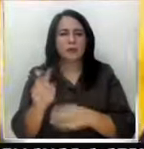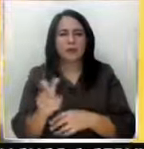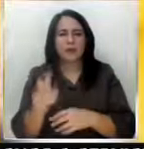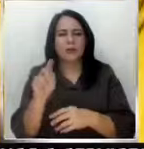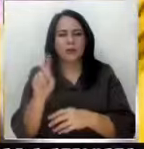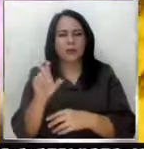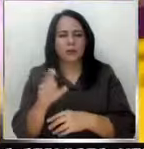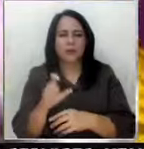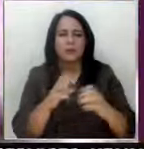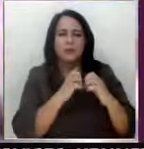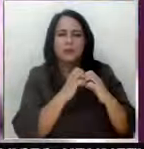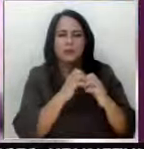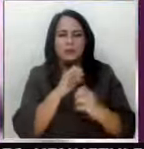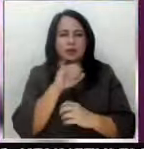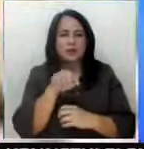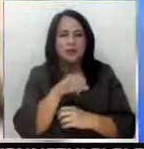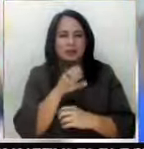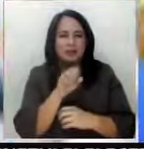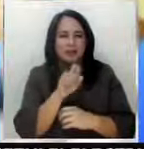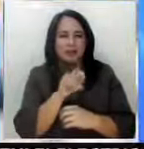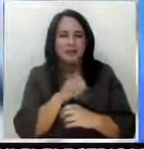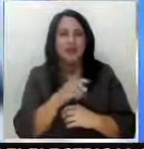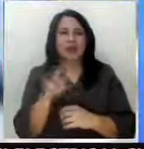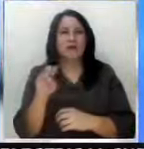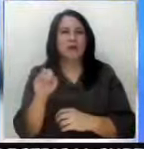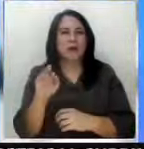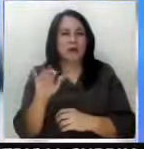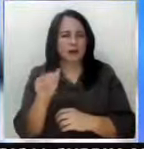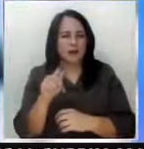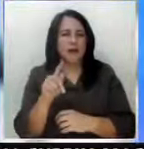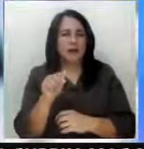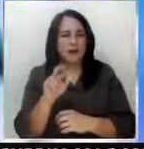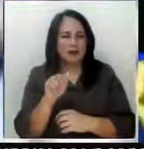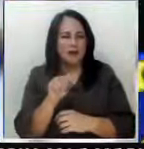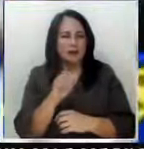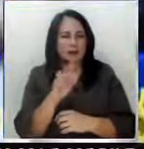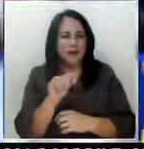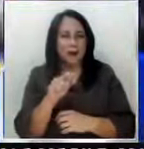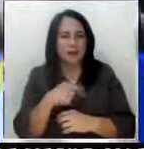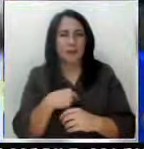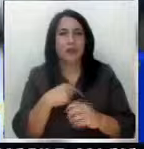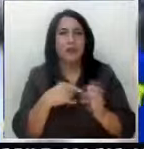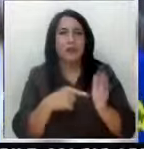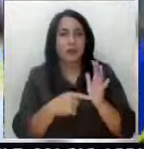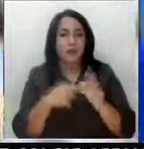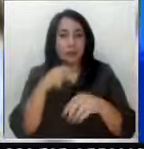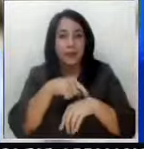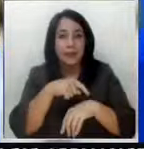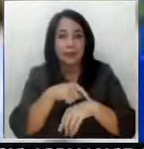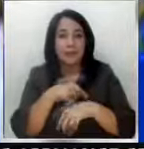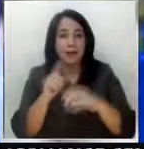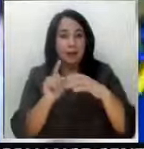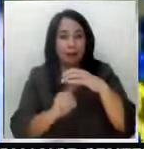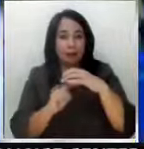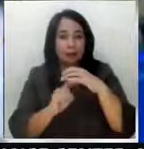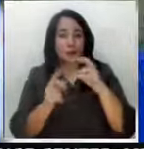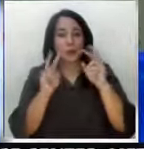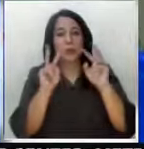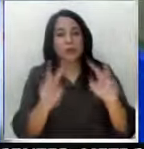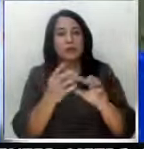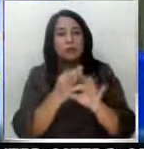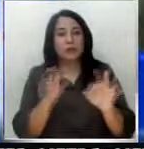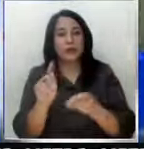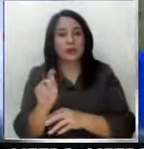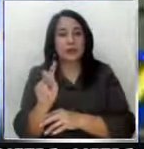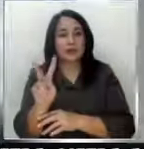Soho, Maria Clara at Ibarra. Pati ang It's Showtime ng ABS-CBN na napapanood sa free TV sa